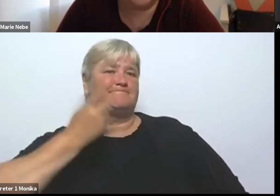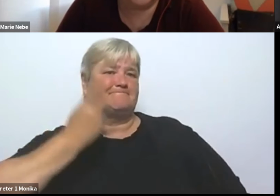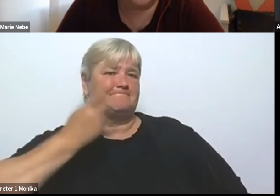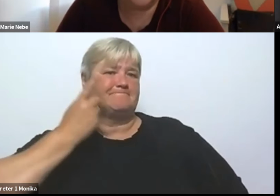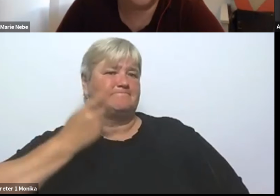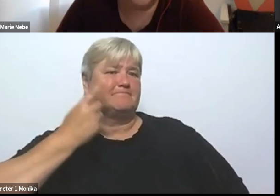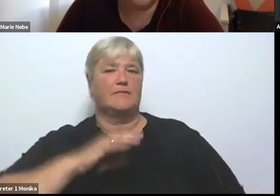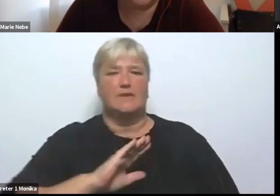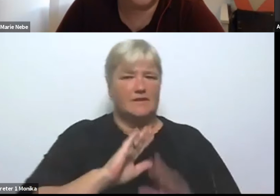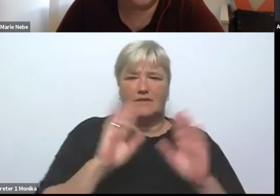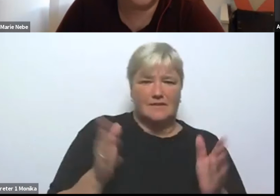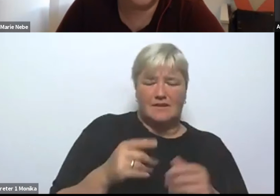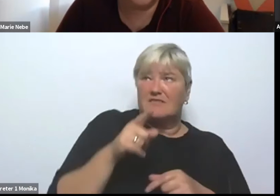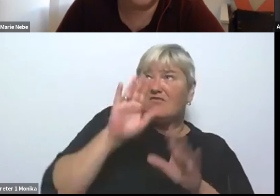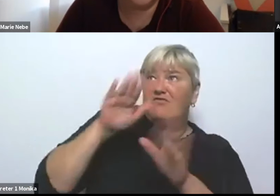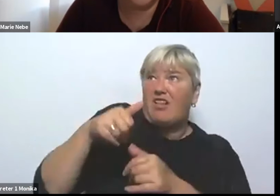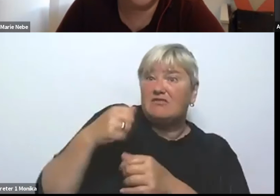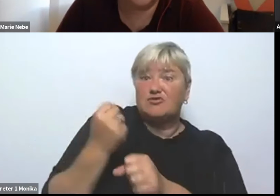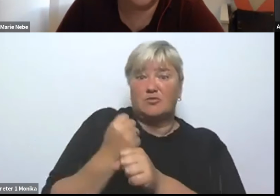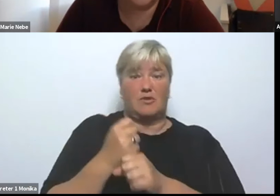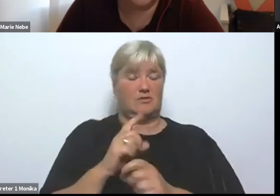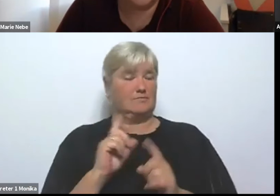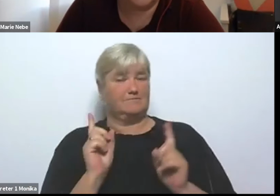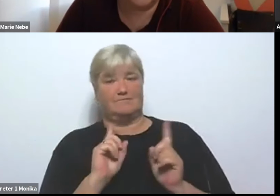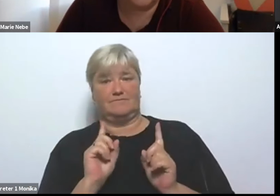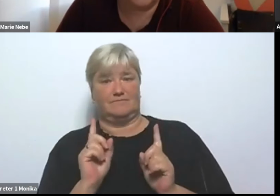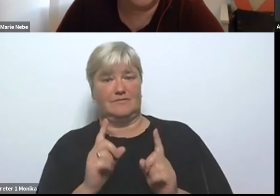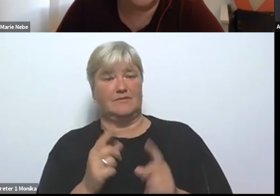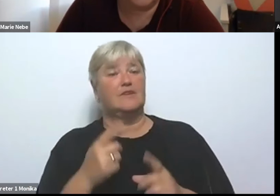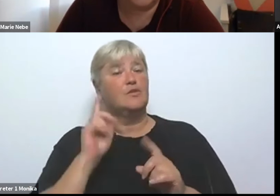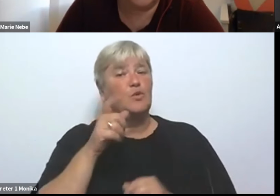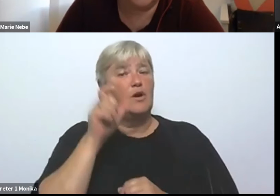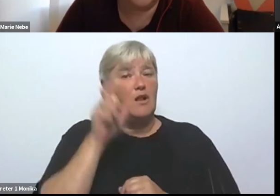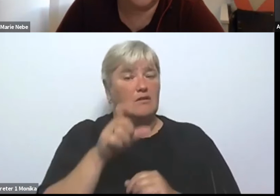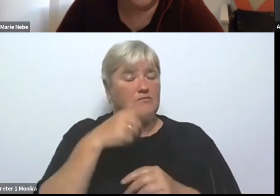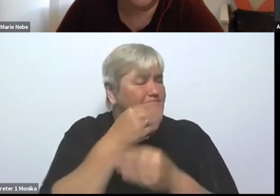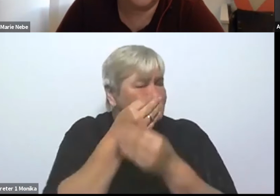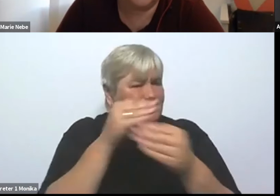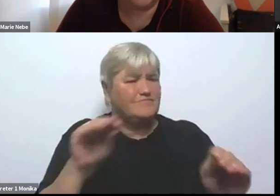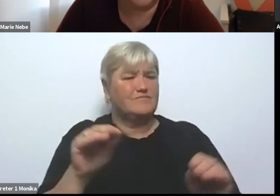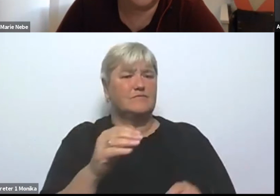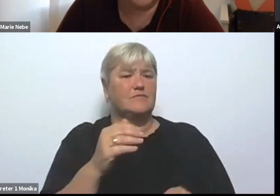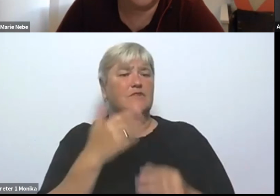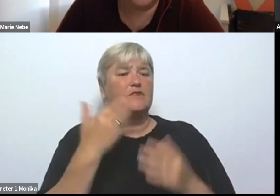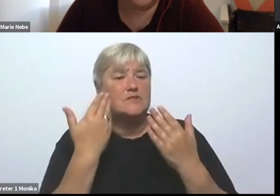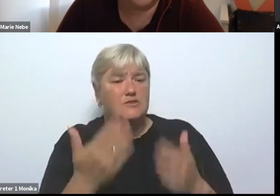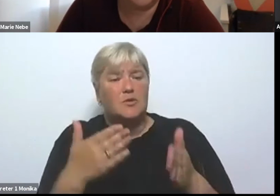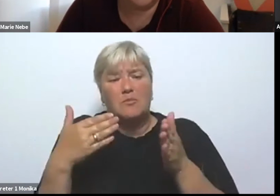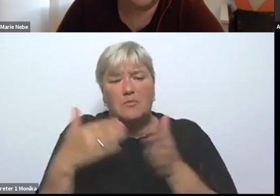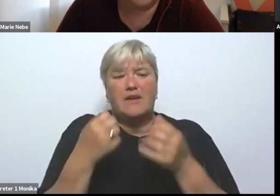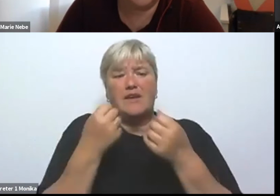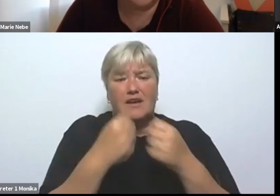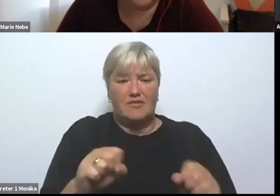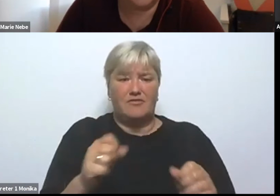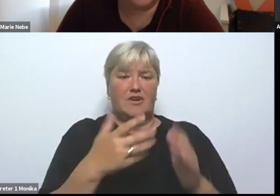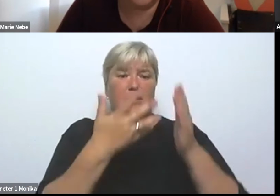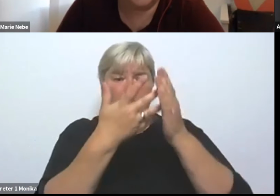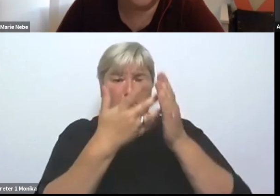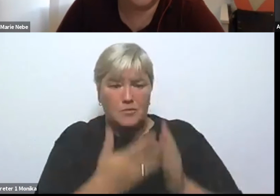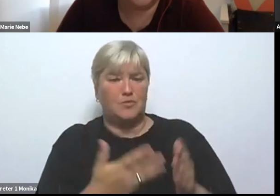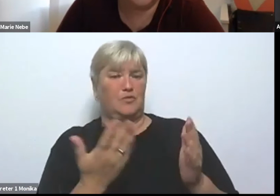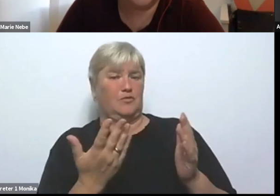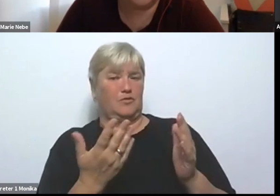und zu sagen, du hast da irgendwas falsch gemacht. Weil wenn wir einfach nur Leuten sagen wollen würden, hey, deine Website ist nicht barrierefrei, müssten wir diesen Prüfungsaufwand nicht treiben, weil